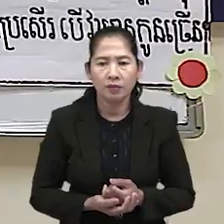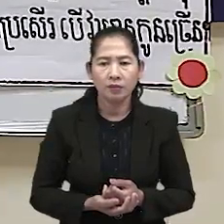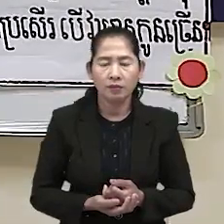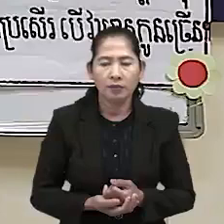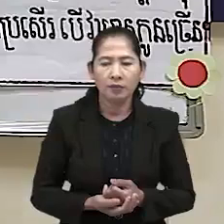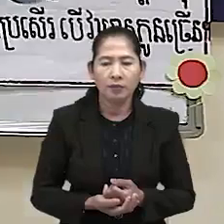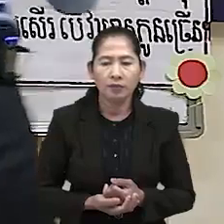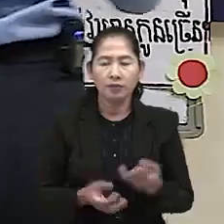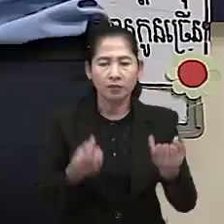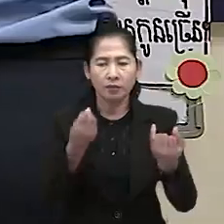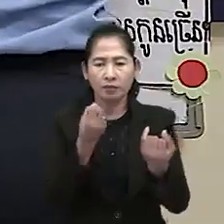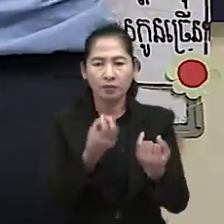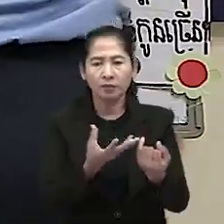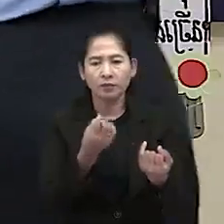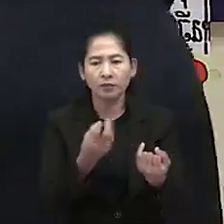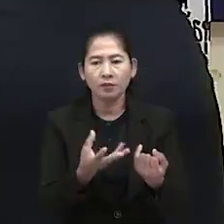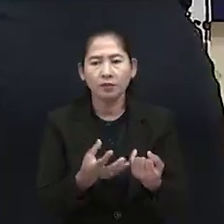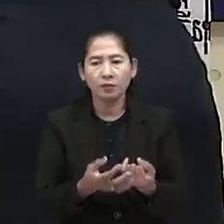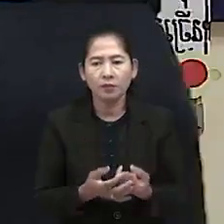ចិញ្ចឹម